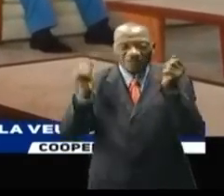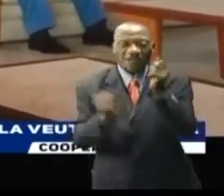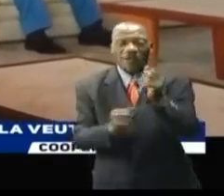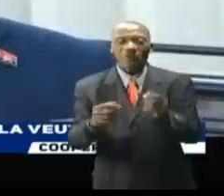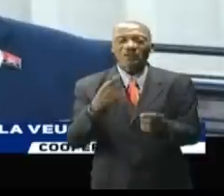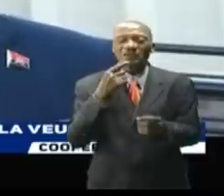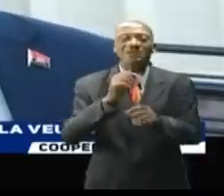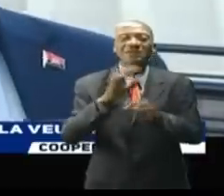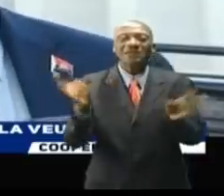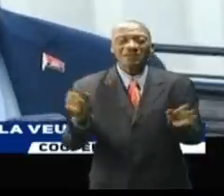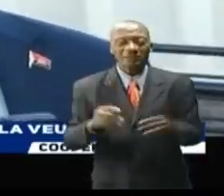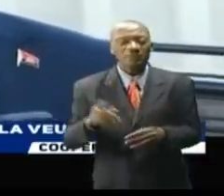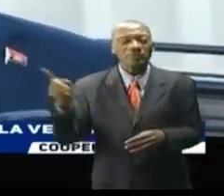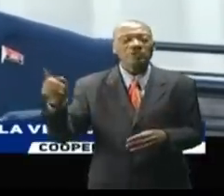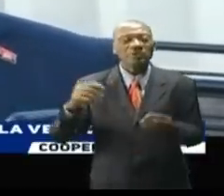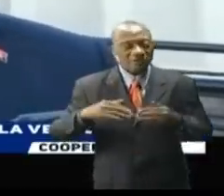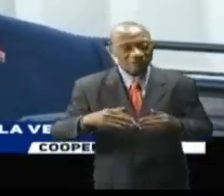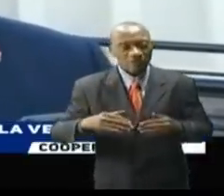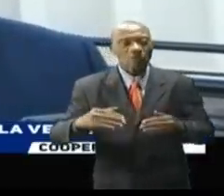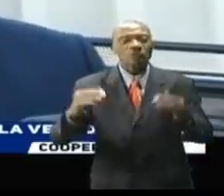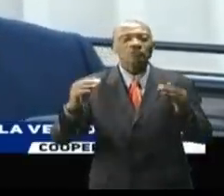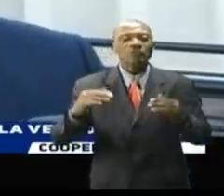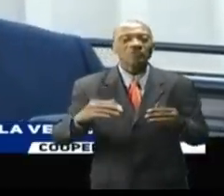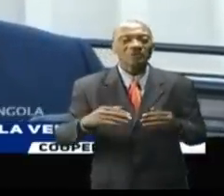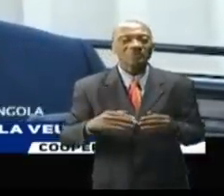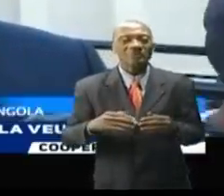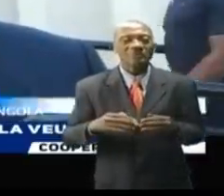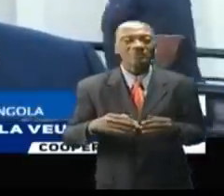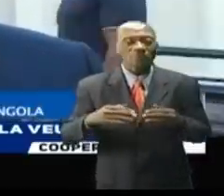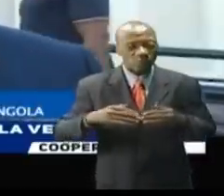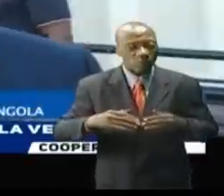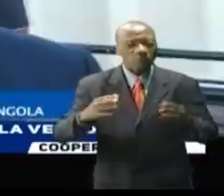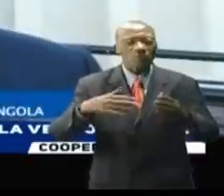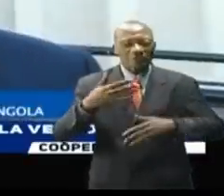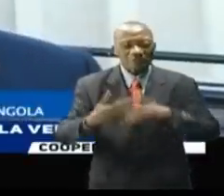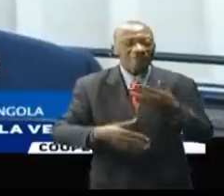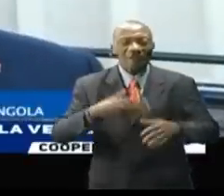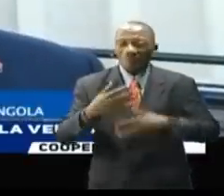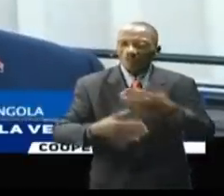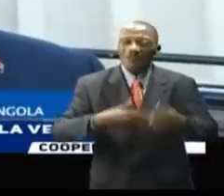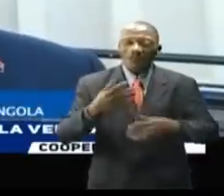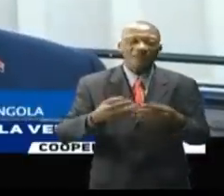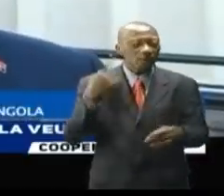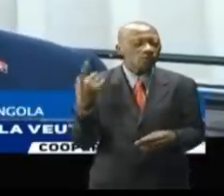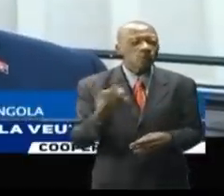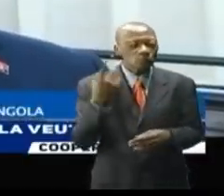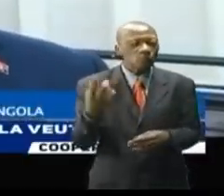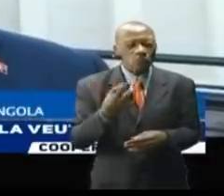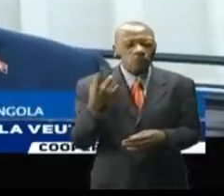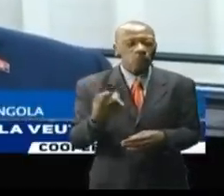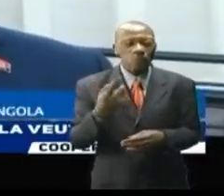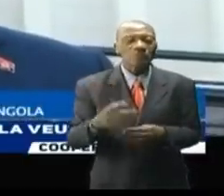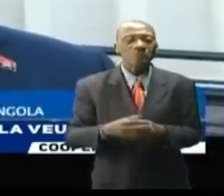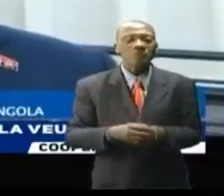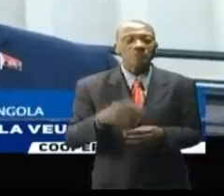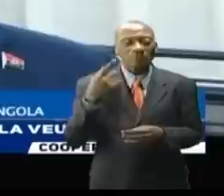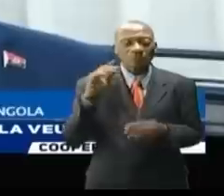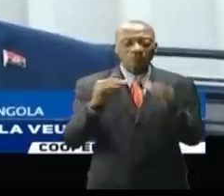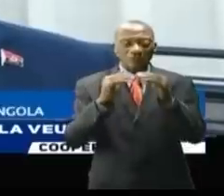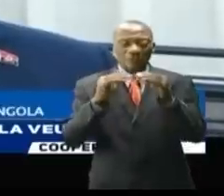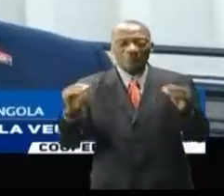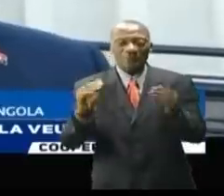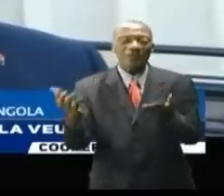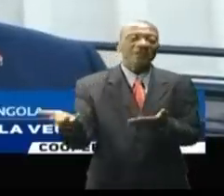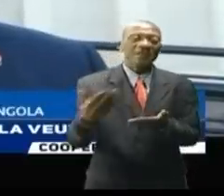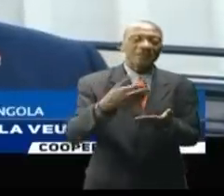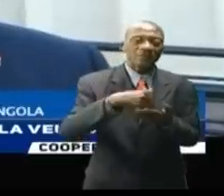qu'il continuerait donc à œuvrer de façon à ce que la paix se retrouve